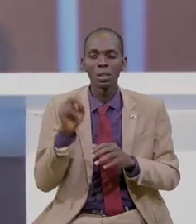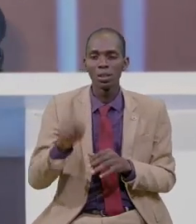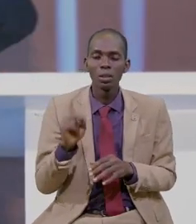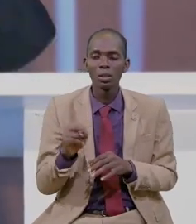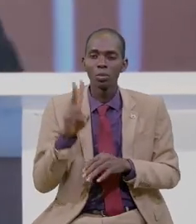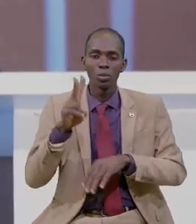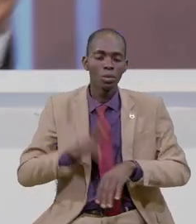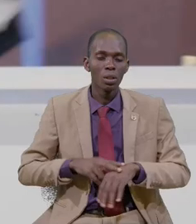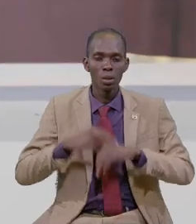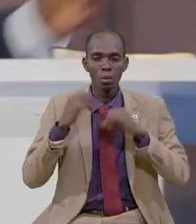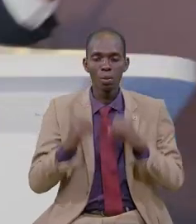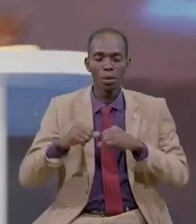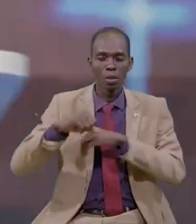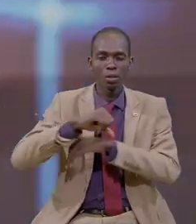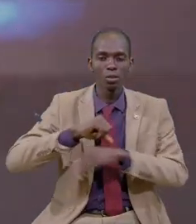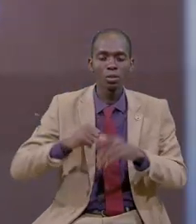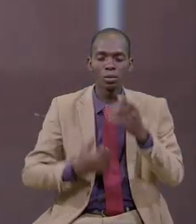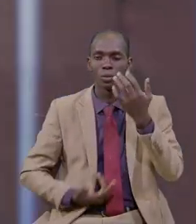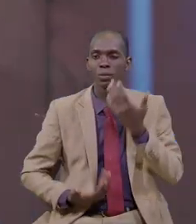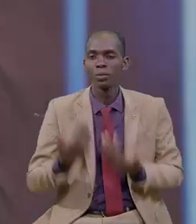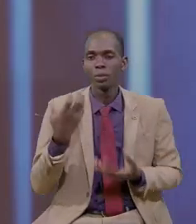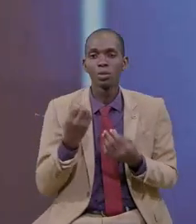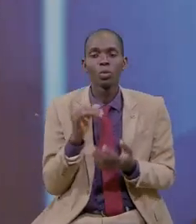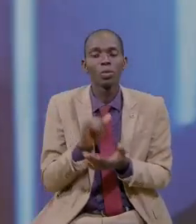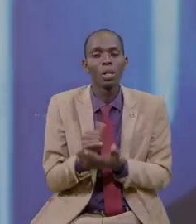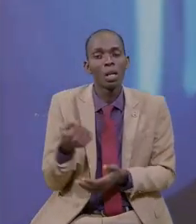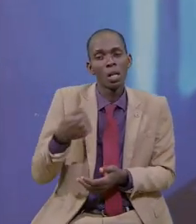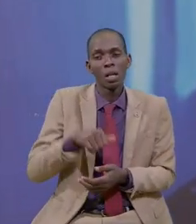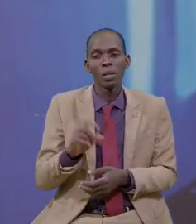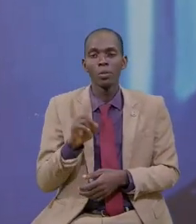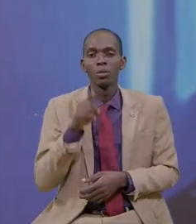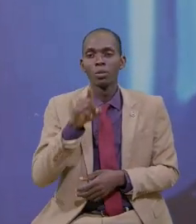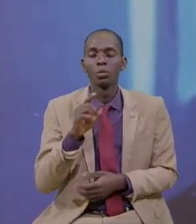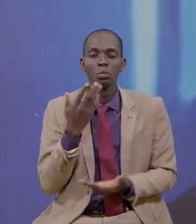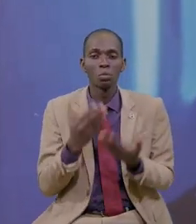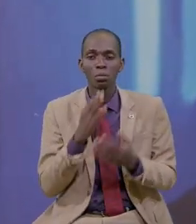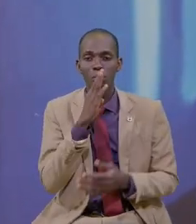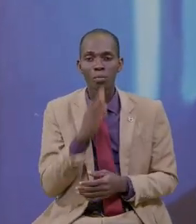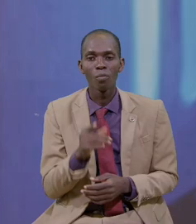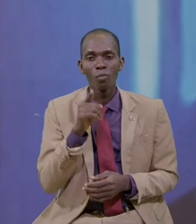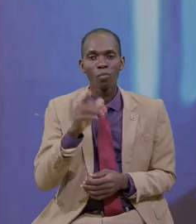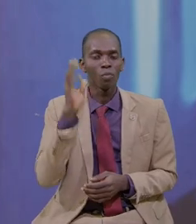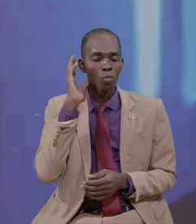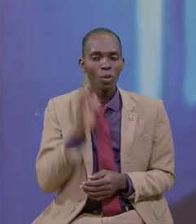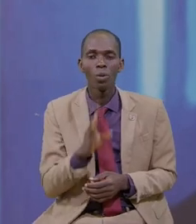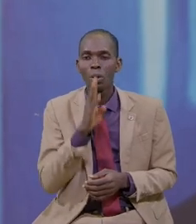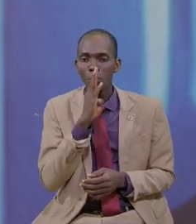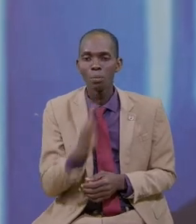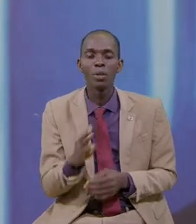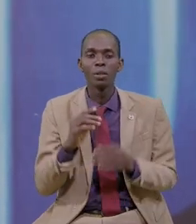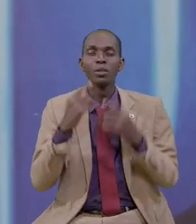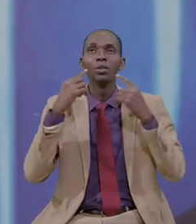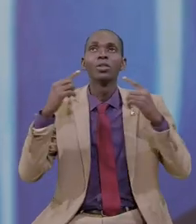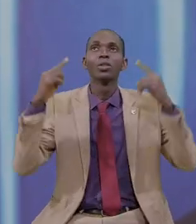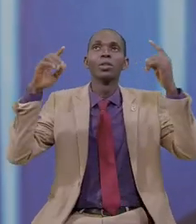la double effusion du Saint-Esprit pour que partout tu es, que tu sois victorieux, que tu